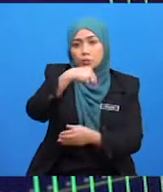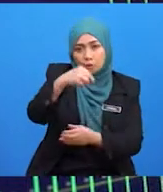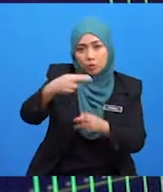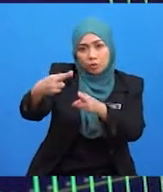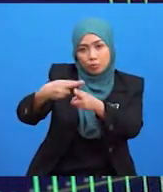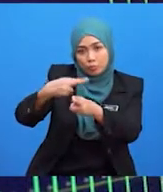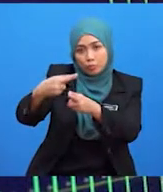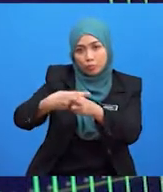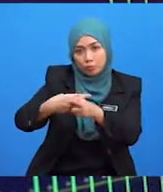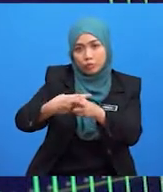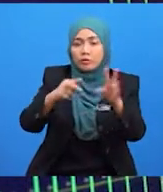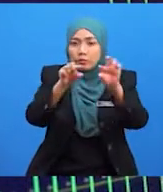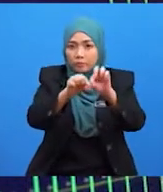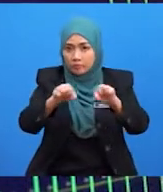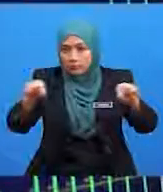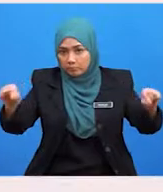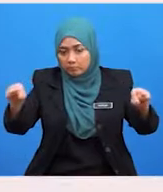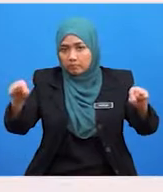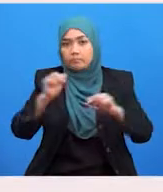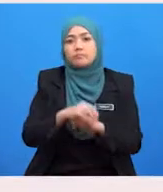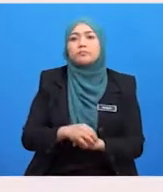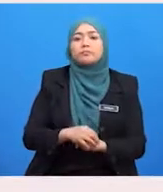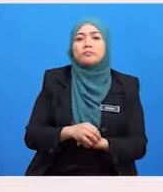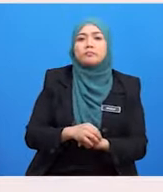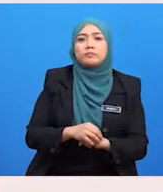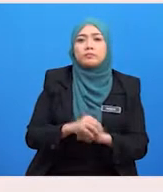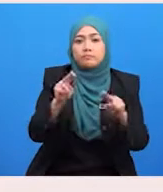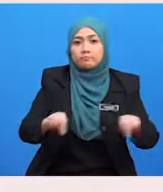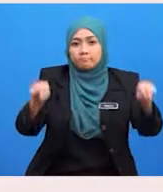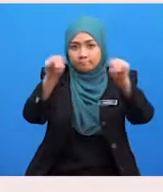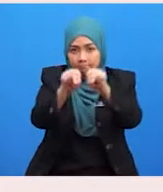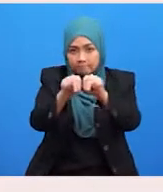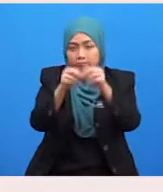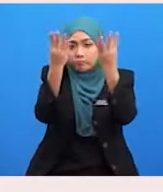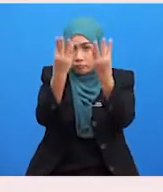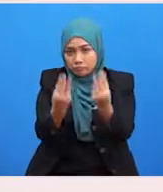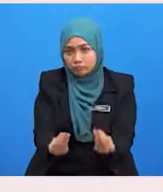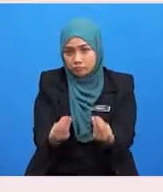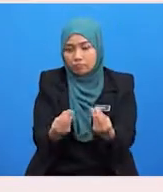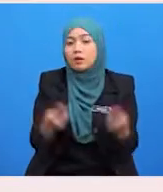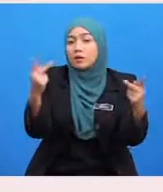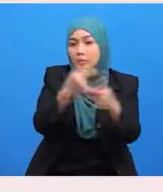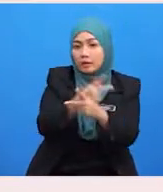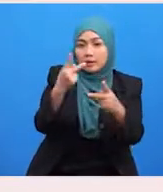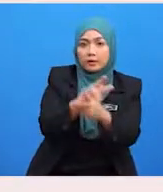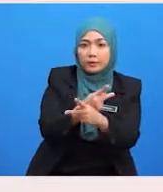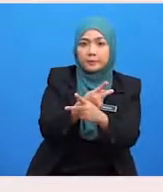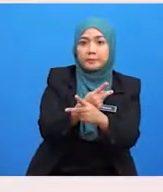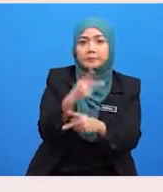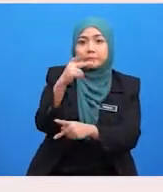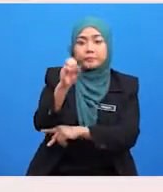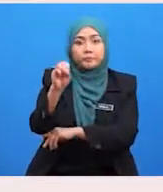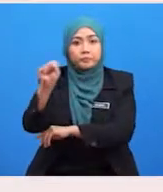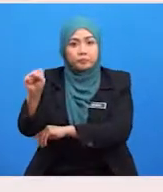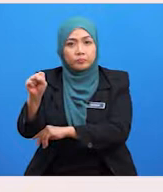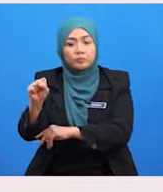kaedah garis lurus, iaitu kadar susut nilai darab kos aset bukan semasa darab tempoh